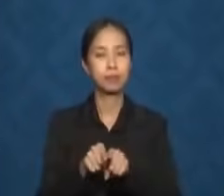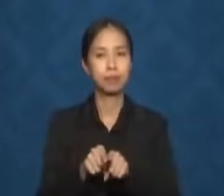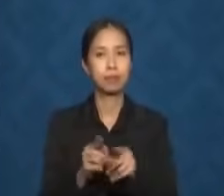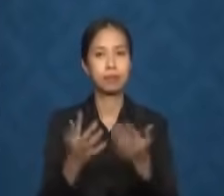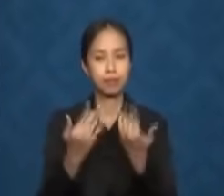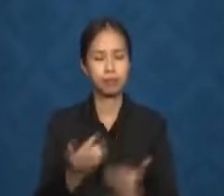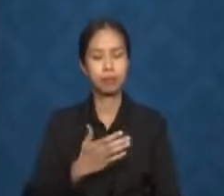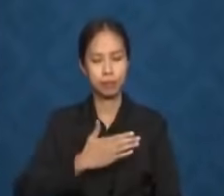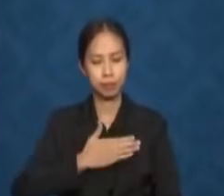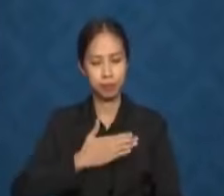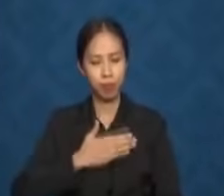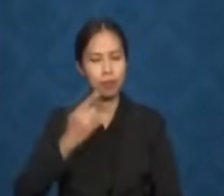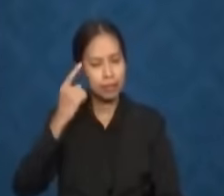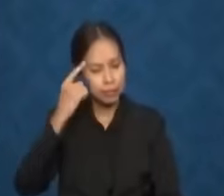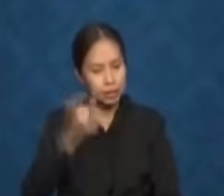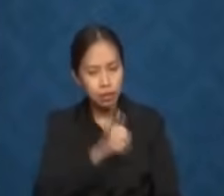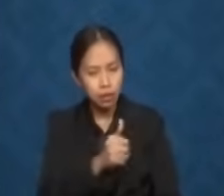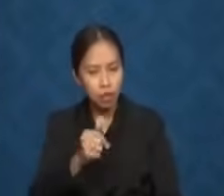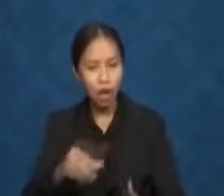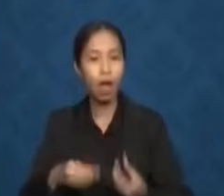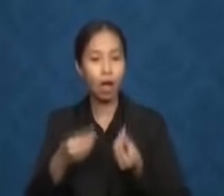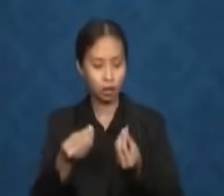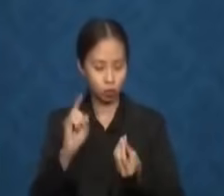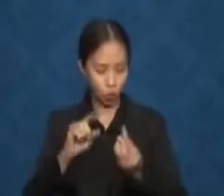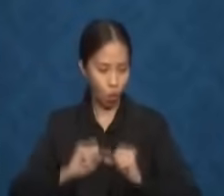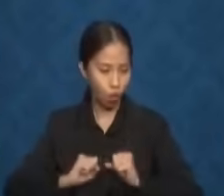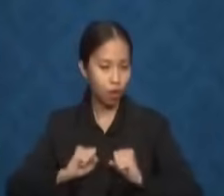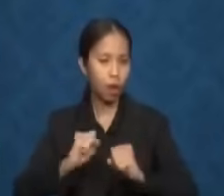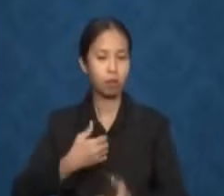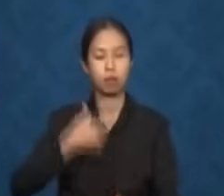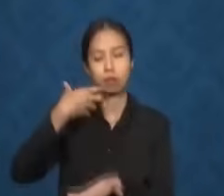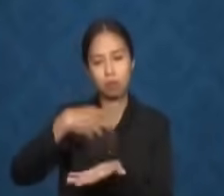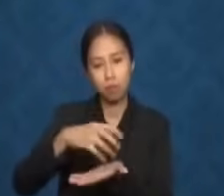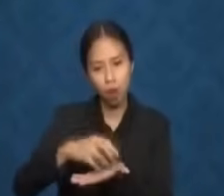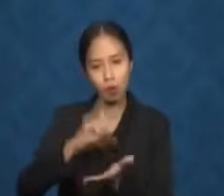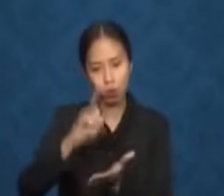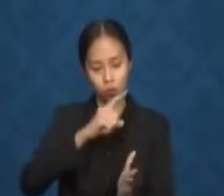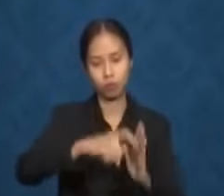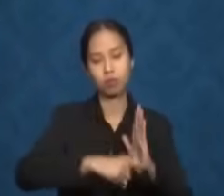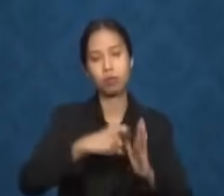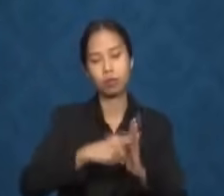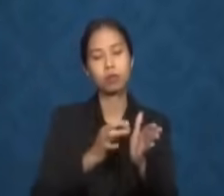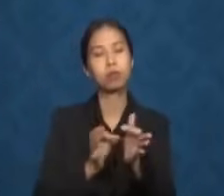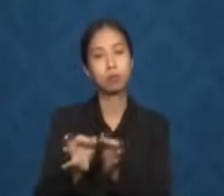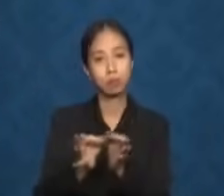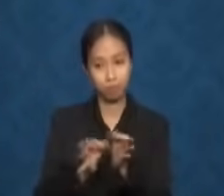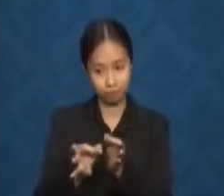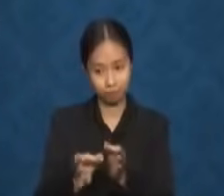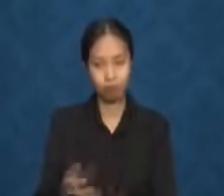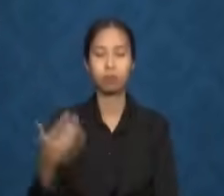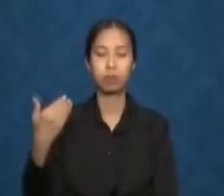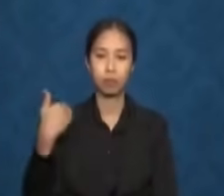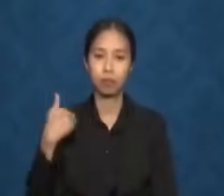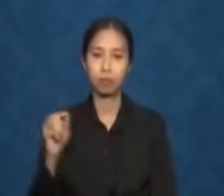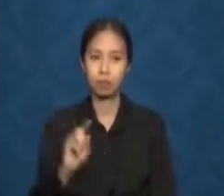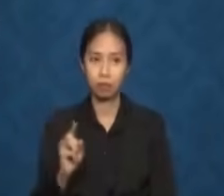นึ่งก็คือของคุณรังสิมันต์โรมกับคุณชาดาไทเศษเนี่ยเดี๋ยวเราว่ากันเดี๋ยวนำภาพให้ดูที ใช่เพราะต้องเล่ายาวพอสมควรทีเดียวมันมีหลายจังหวะแต่พยาย